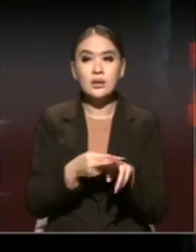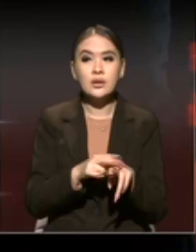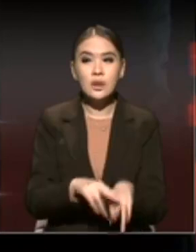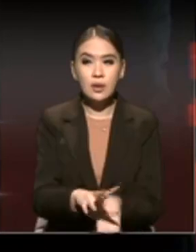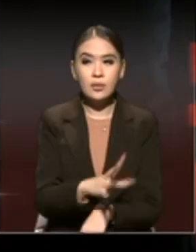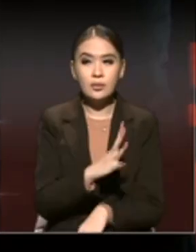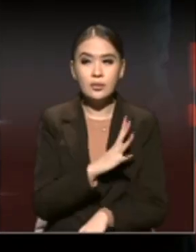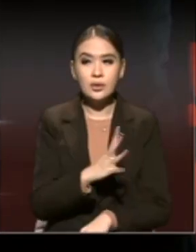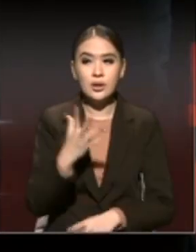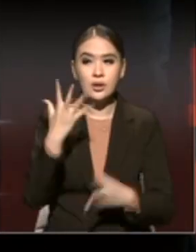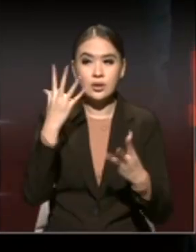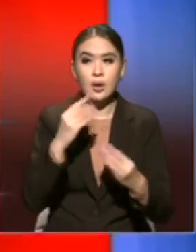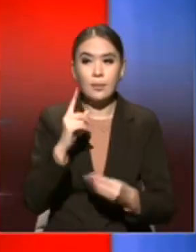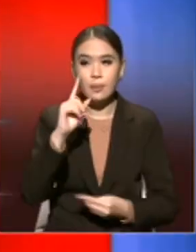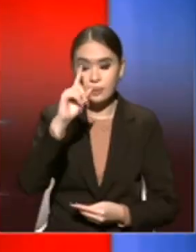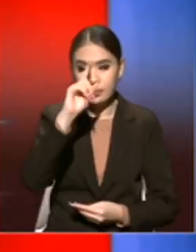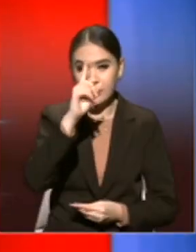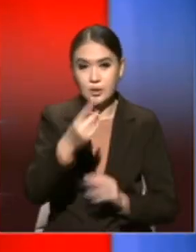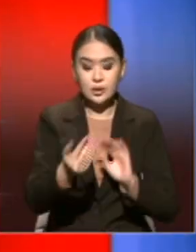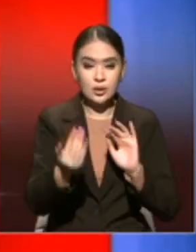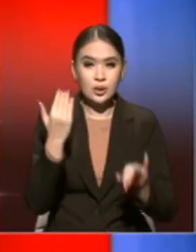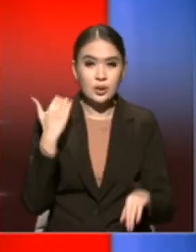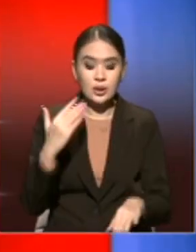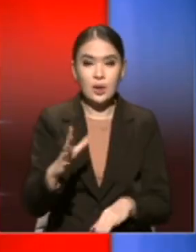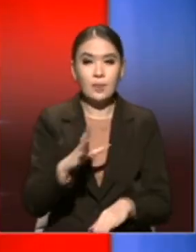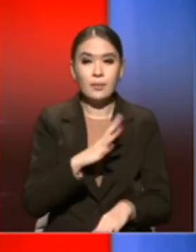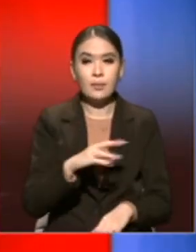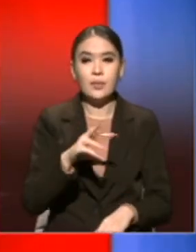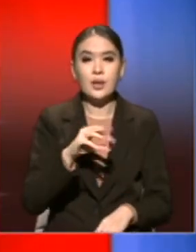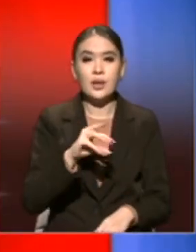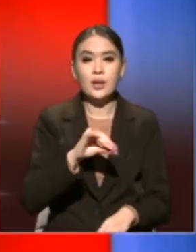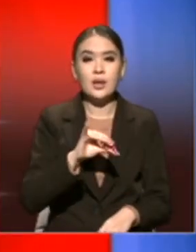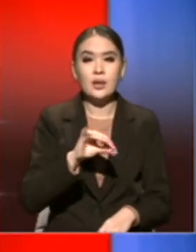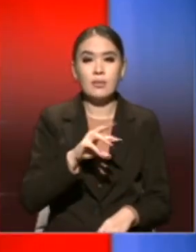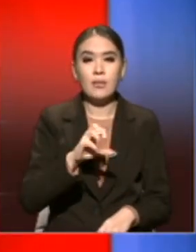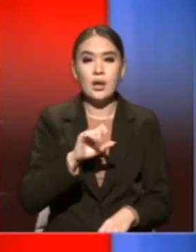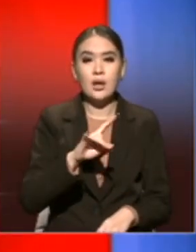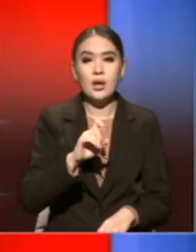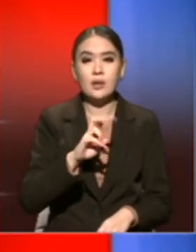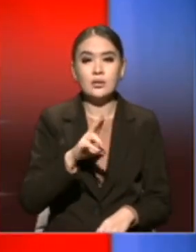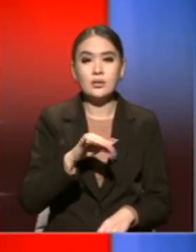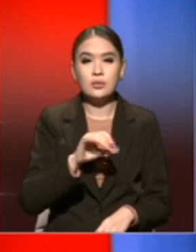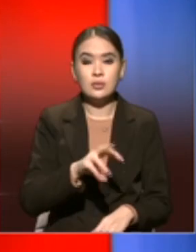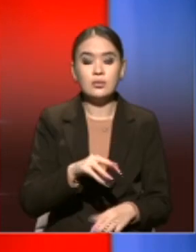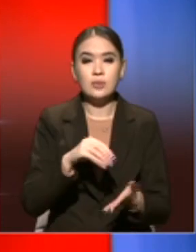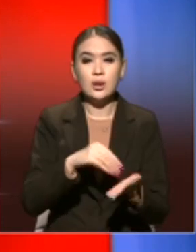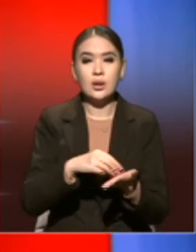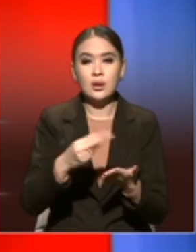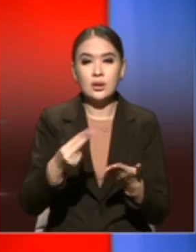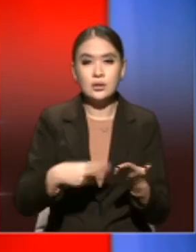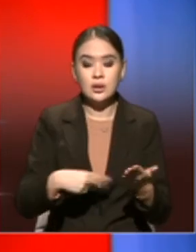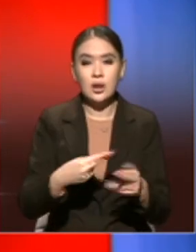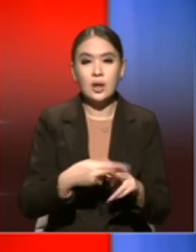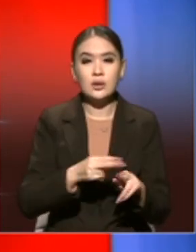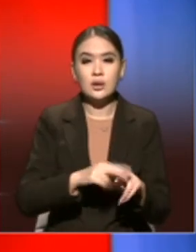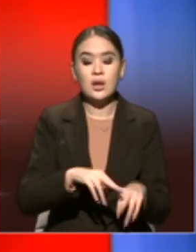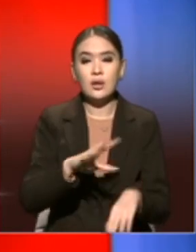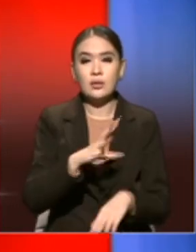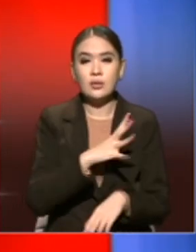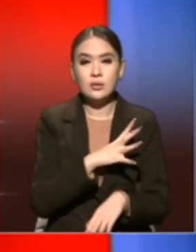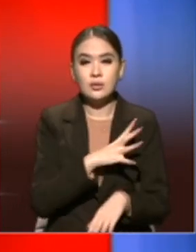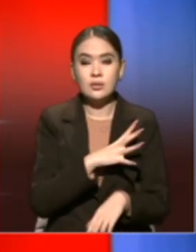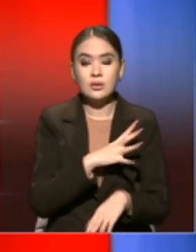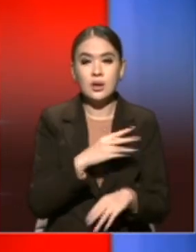кешегі бір жыл өтті, қазан айында осы меморандумға қол қойып жоғарғы оқу орындарымен меморандумға түскеннен